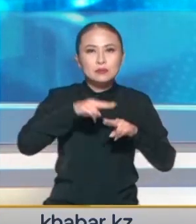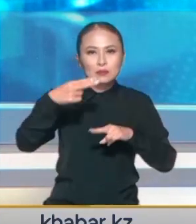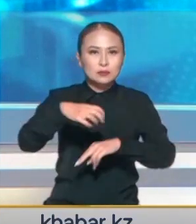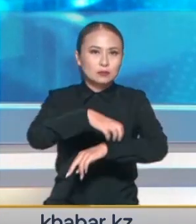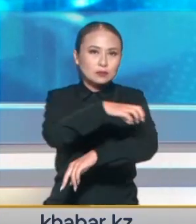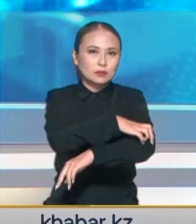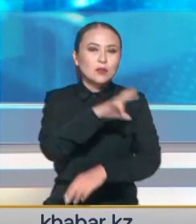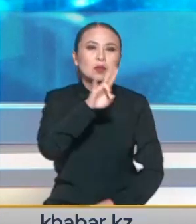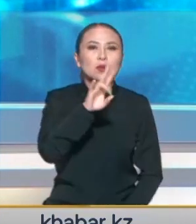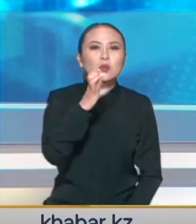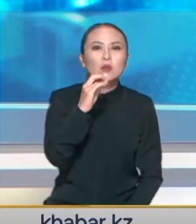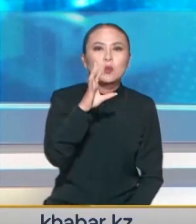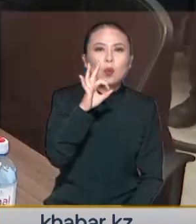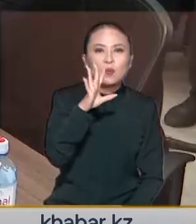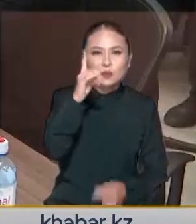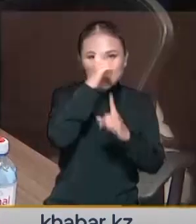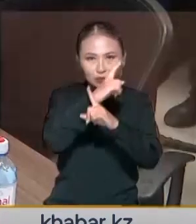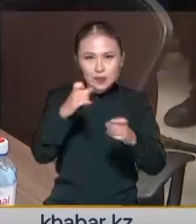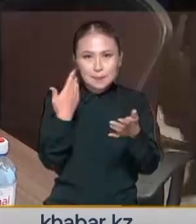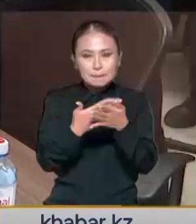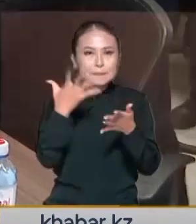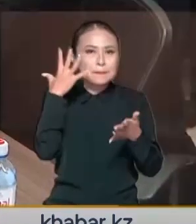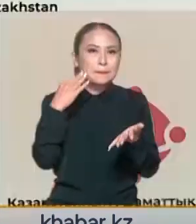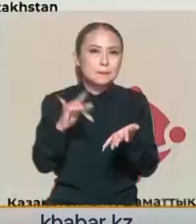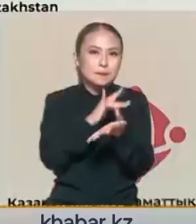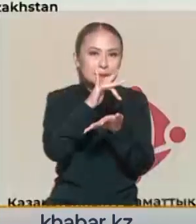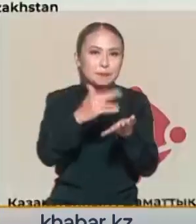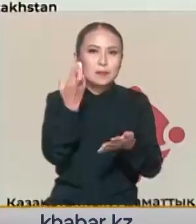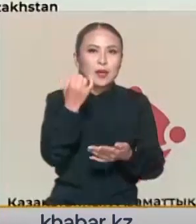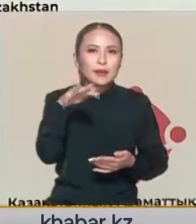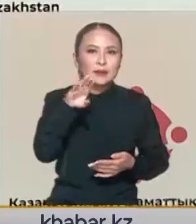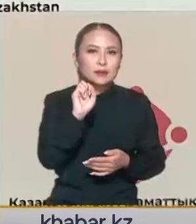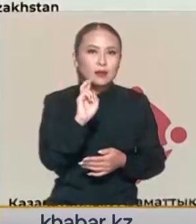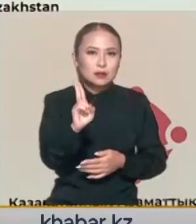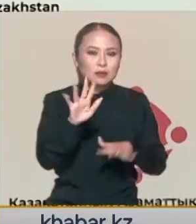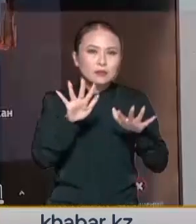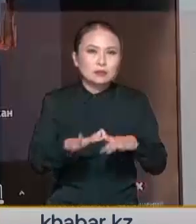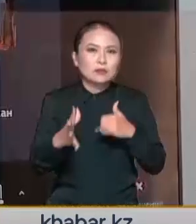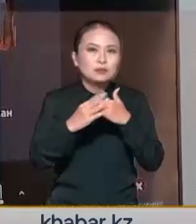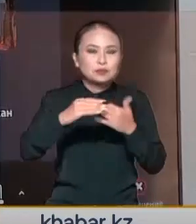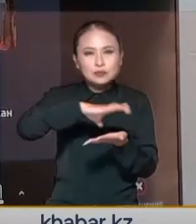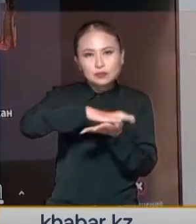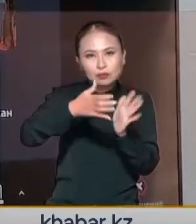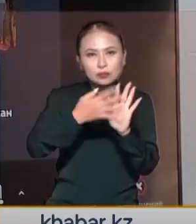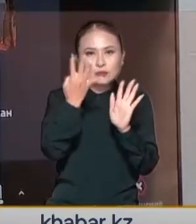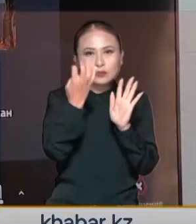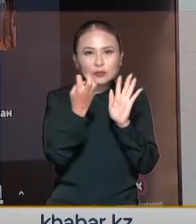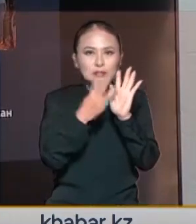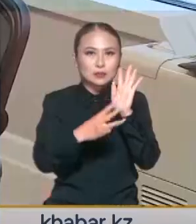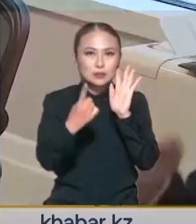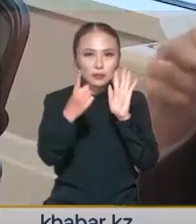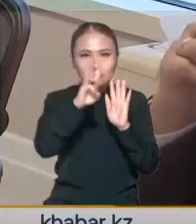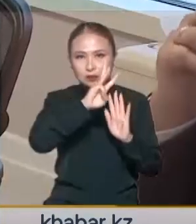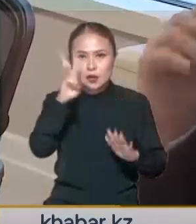қайтару комитетінің төрағасы Нұрдәулет Сүйіндіков мәлімдеді. Мәселен, Алматы қаласы Байтақ шағын ауданындағы жер учаскесінен 481